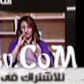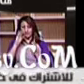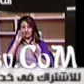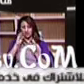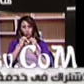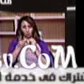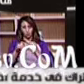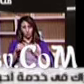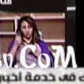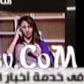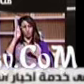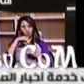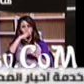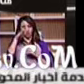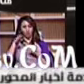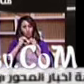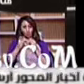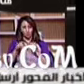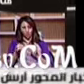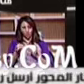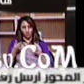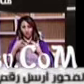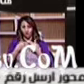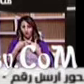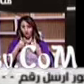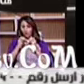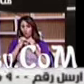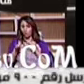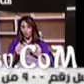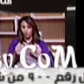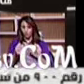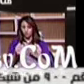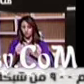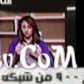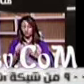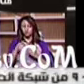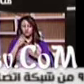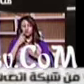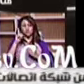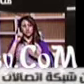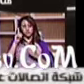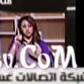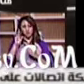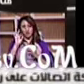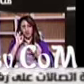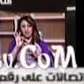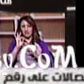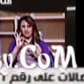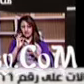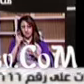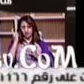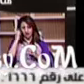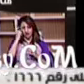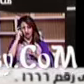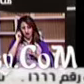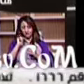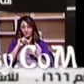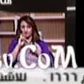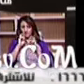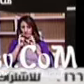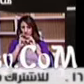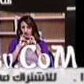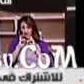والمخططات كانت شكلها ايه والعلاقه كانت شكلها ايه احنا الحقيقه نتمنى ان هي تيجي من جوه من جوه الاخط احنا دايما لما بنيجي نتكلم